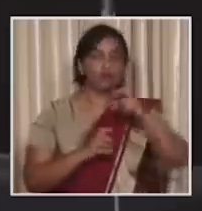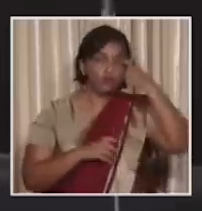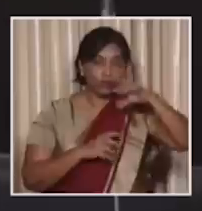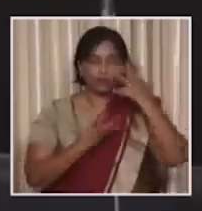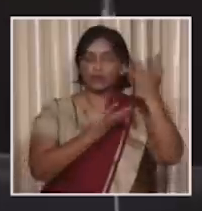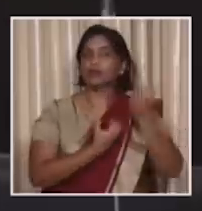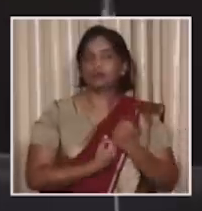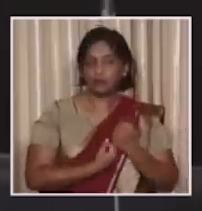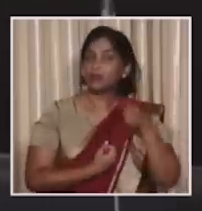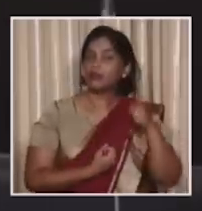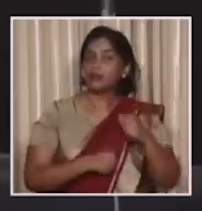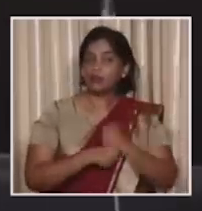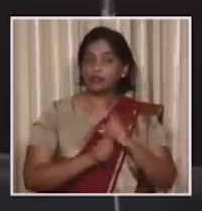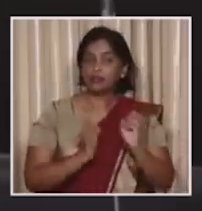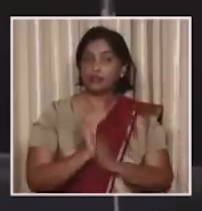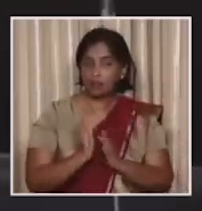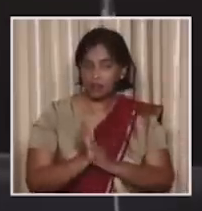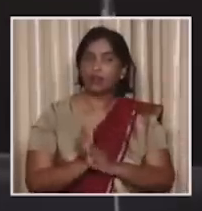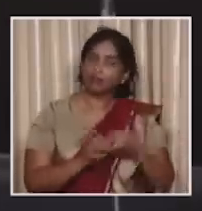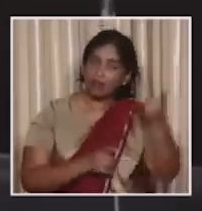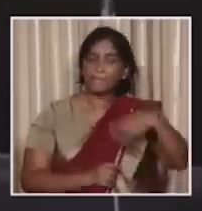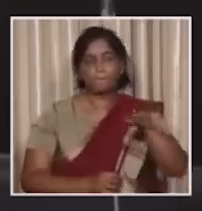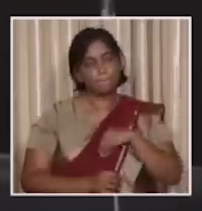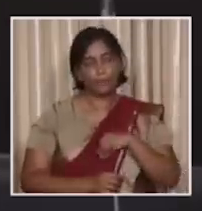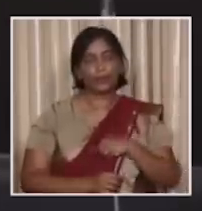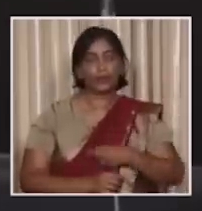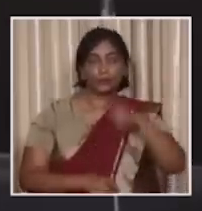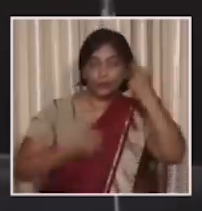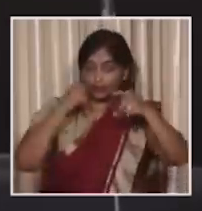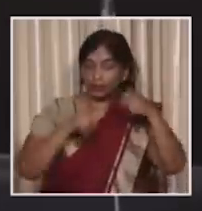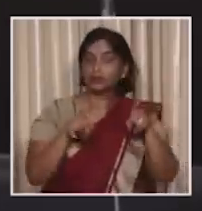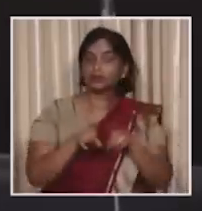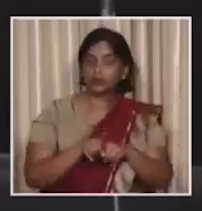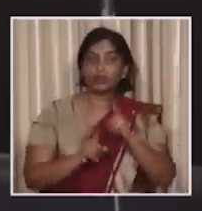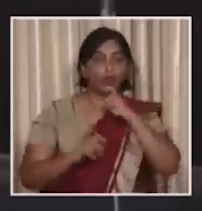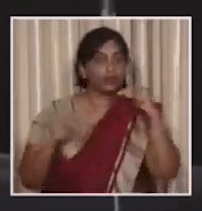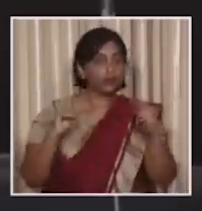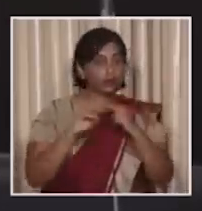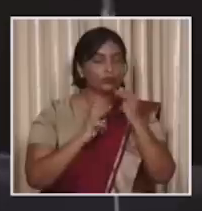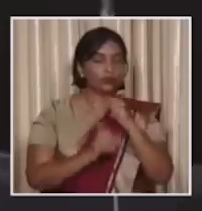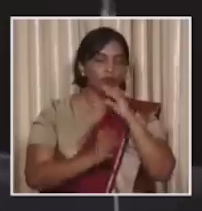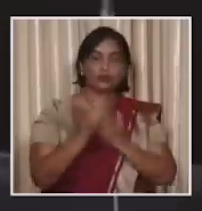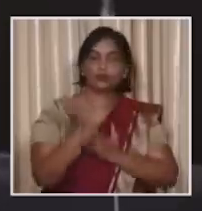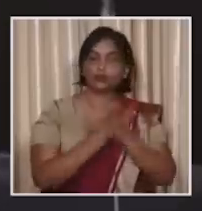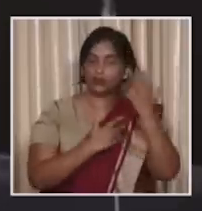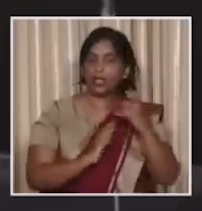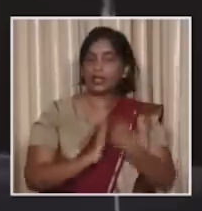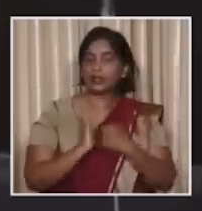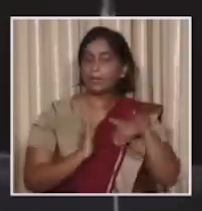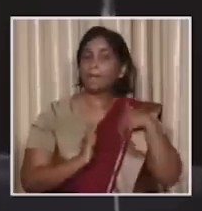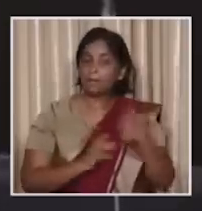ගත්තා. ඒ රාජ්‍ය සේවා කොමිසම සභාවත් එකඟ වුණා. ඒ නිරීක්ෂණත් එක්ක ශ්‍රේෂ්ඨාධිකරණයේ මෝසම ගොනු කළා තමයි